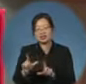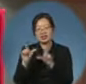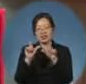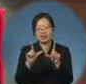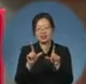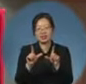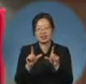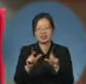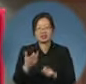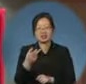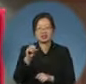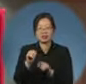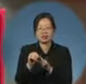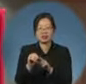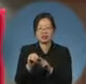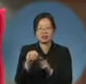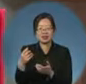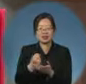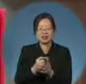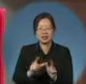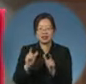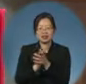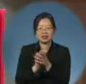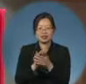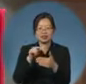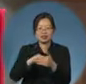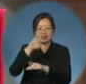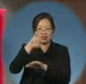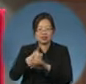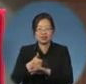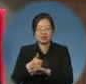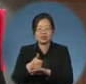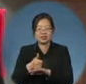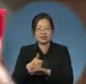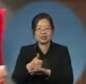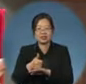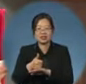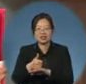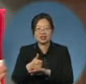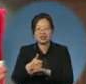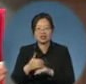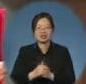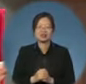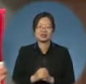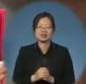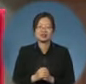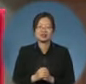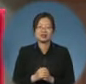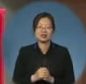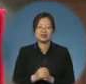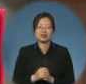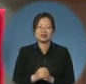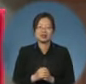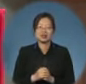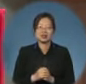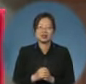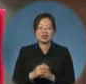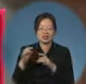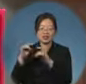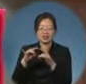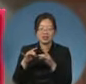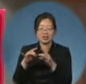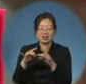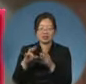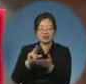근데 70 만원 으로 사는 친구들 중에 결국엔 저는 예 기후변화 문제를 해결하거나 뭐 재생 에너지 문제를